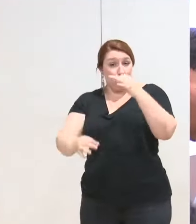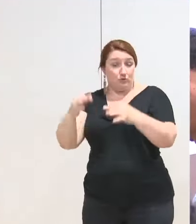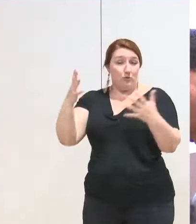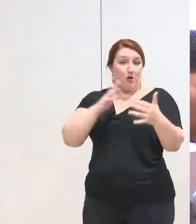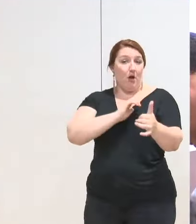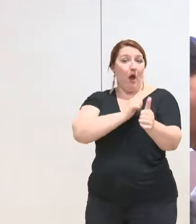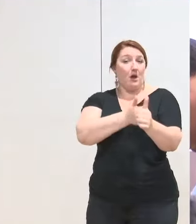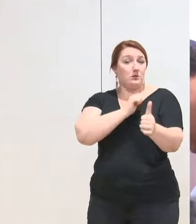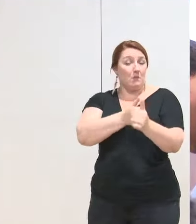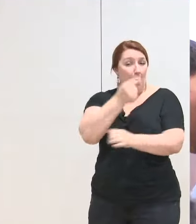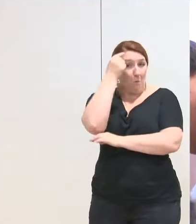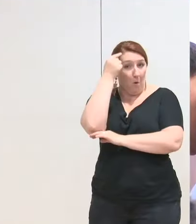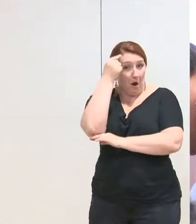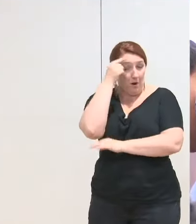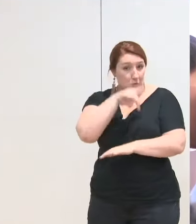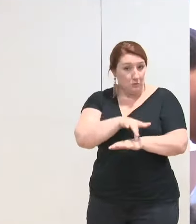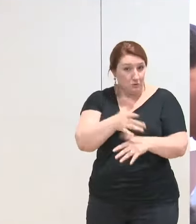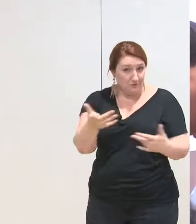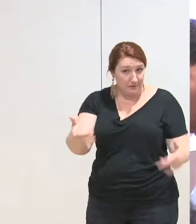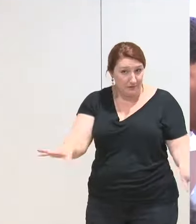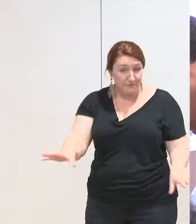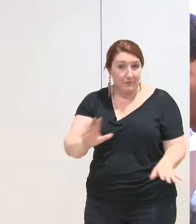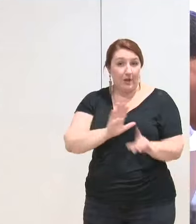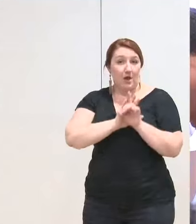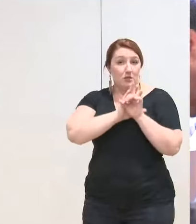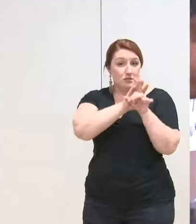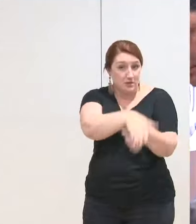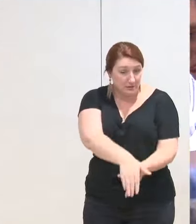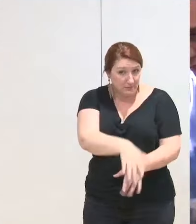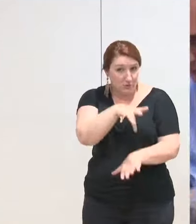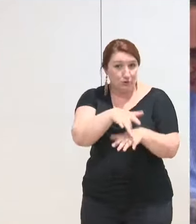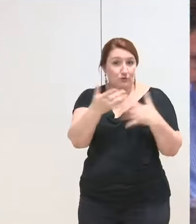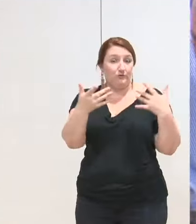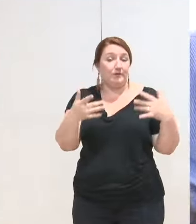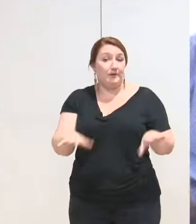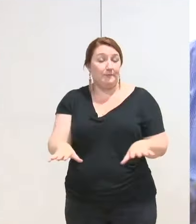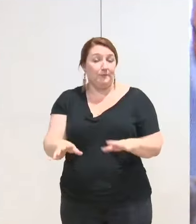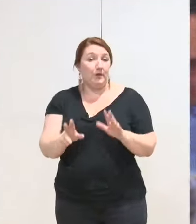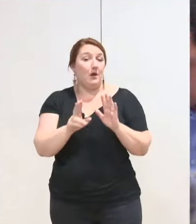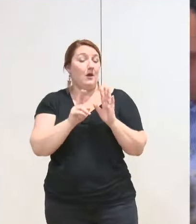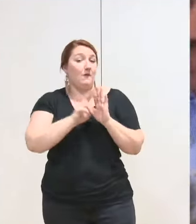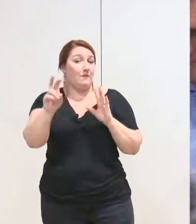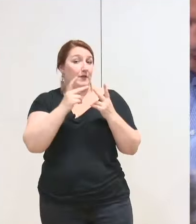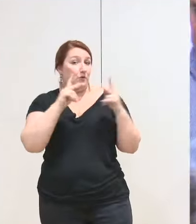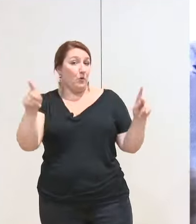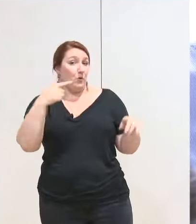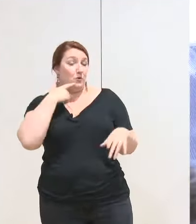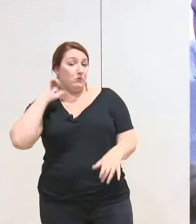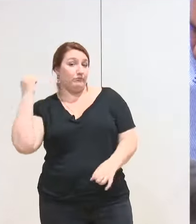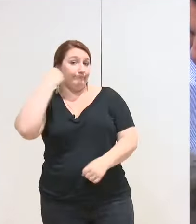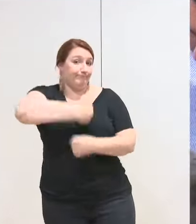moral de discrimination et d'obtenir la condamnation de la ville de Grenoble au paiement de